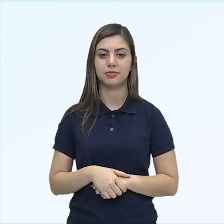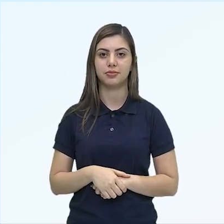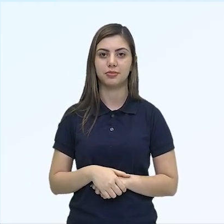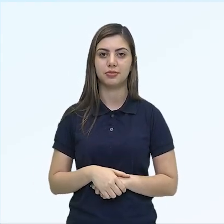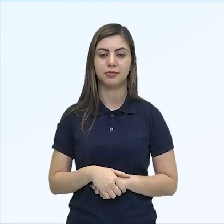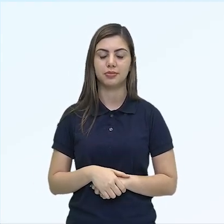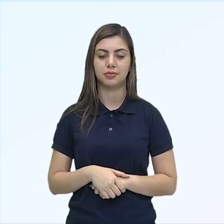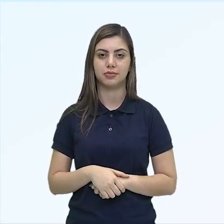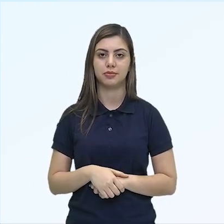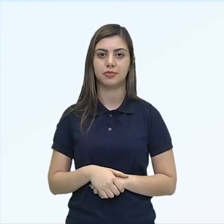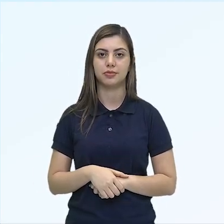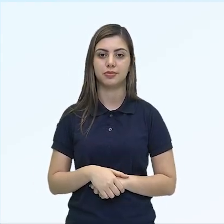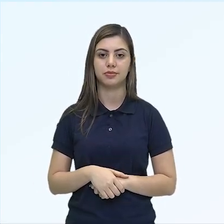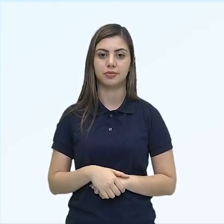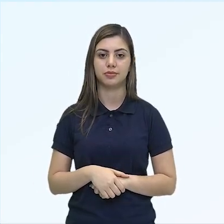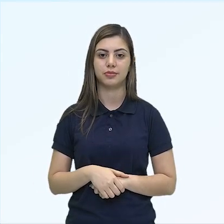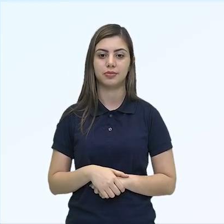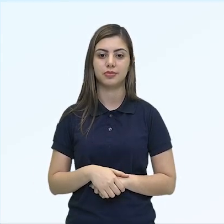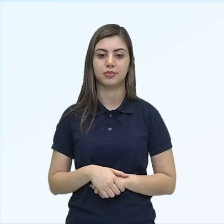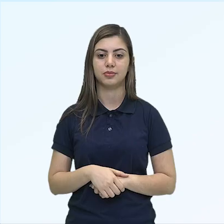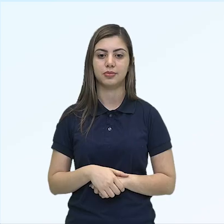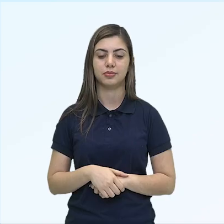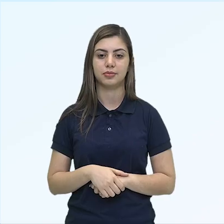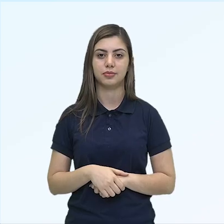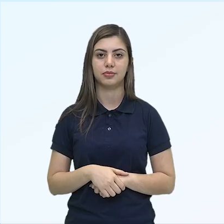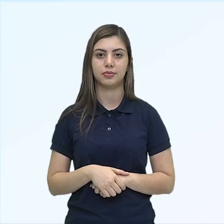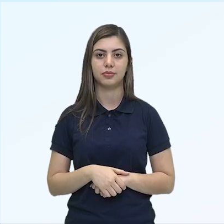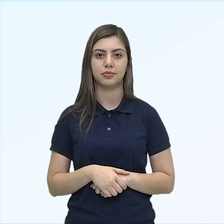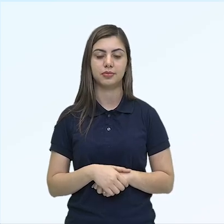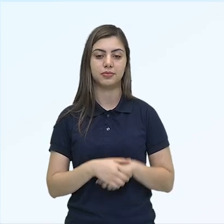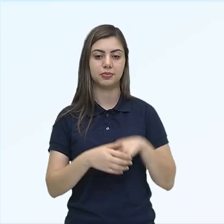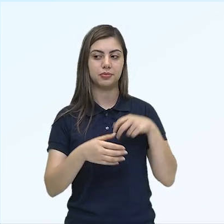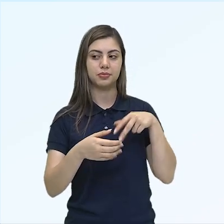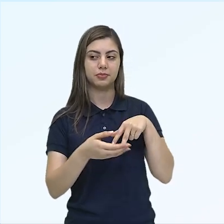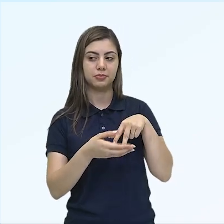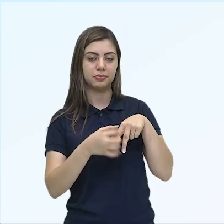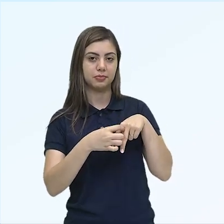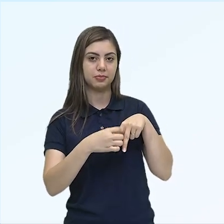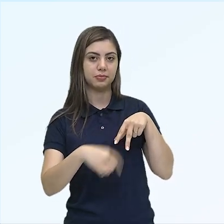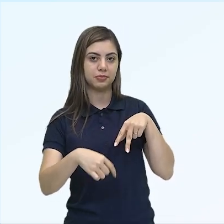Skirt, saia. Pants, calça.